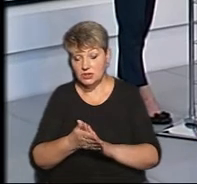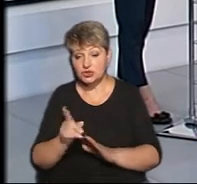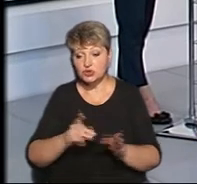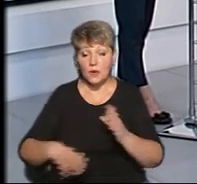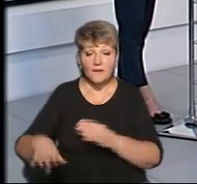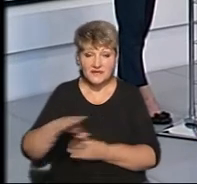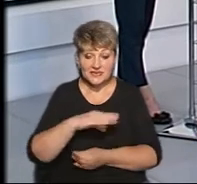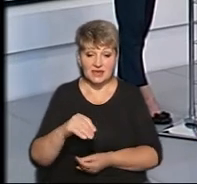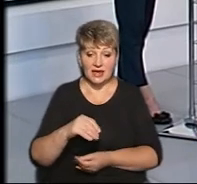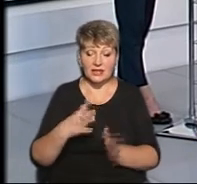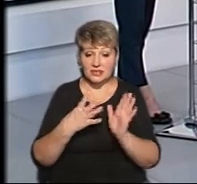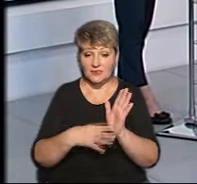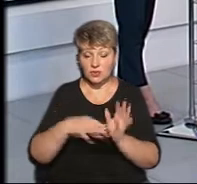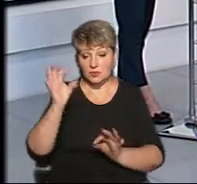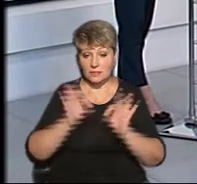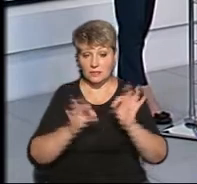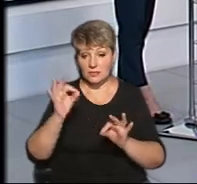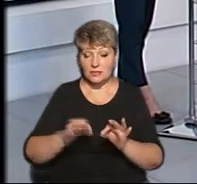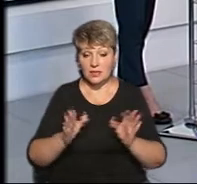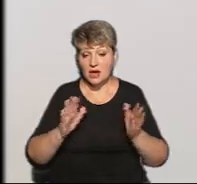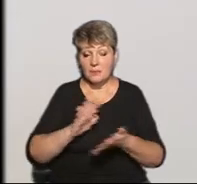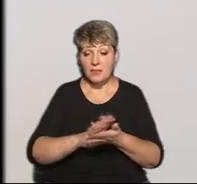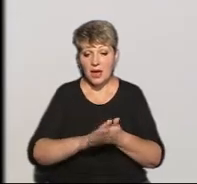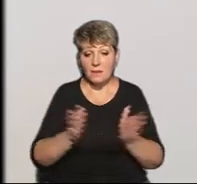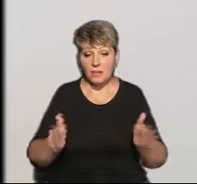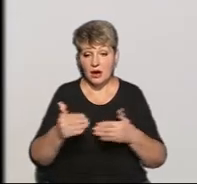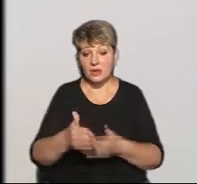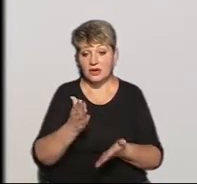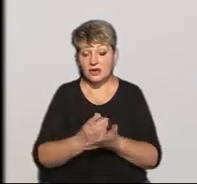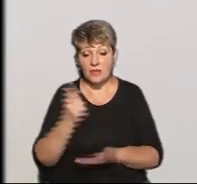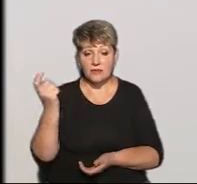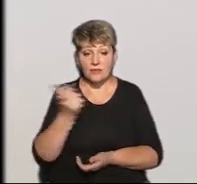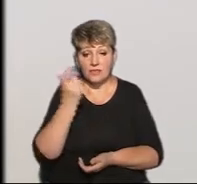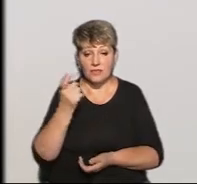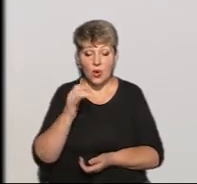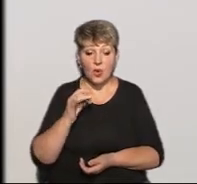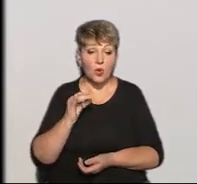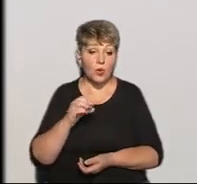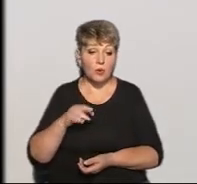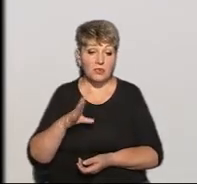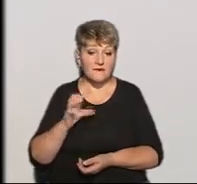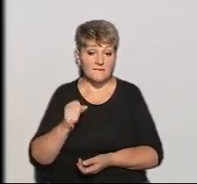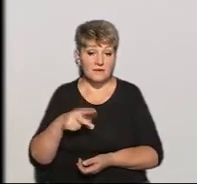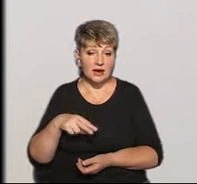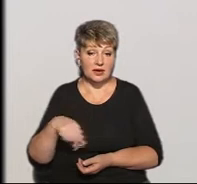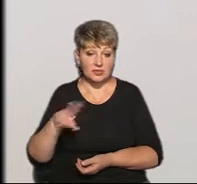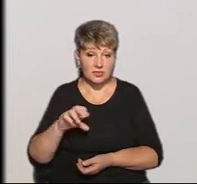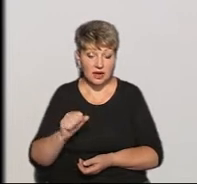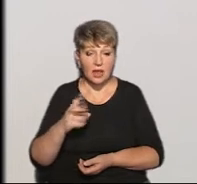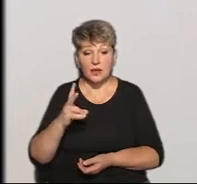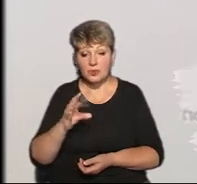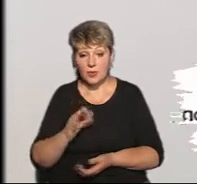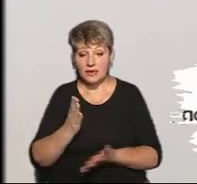всі 90% сміттєвих баків у Черкасах, вони є власністю компанії «Умвельт». Але на противагу